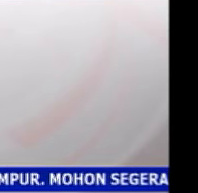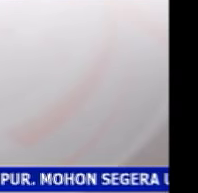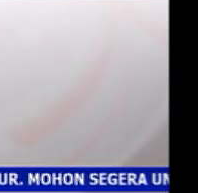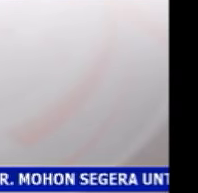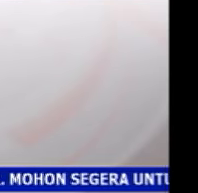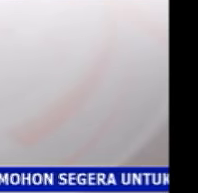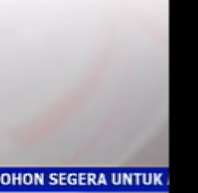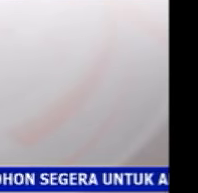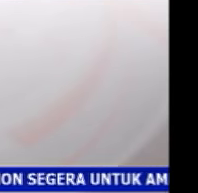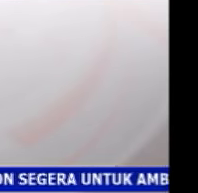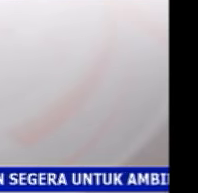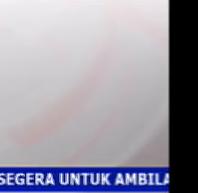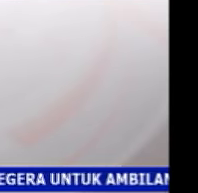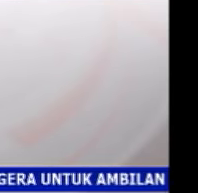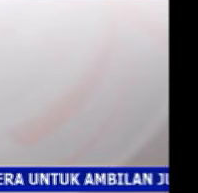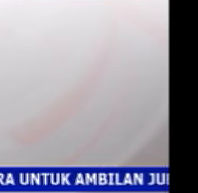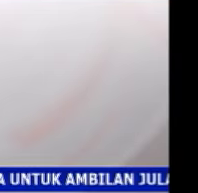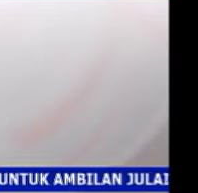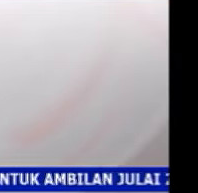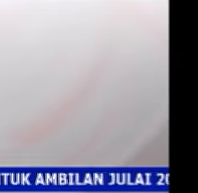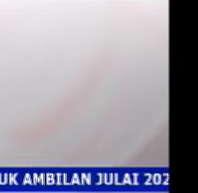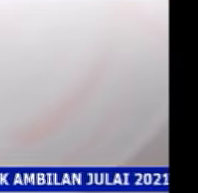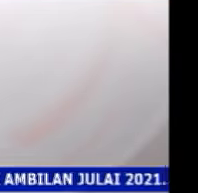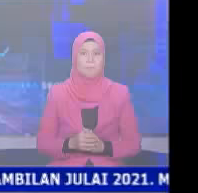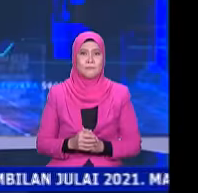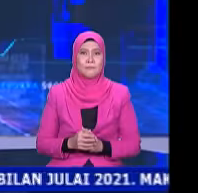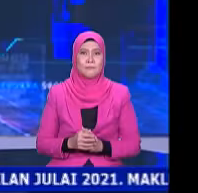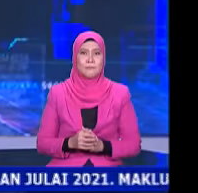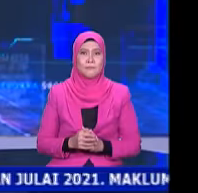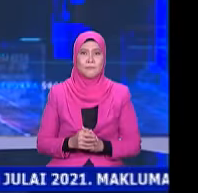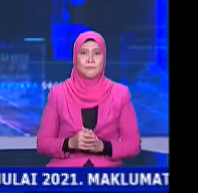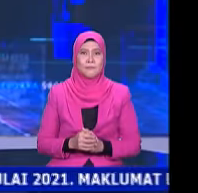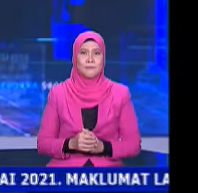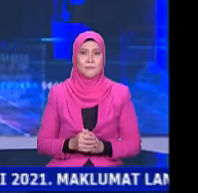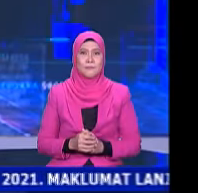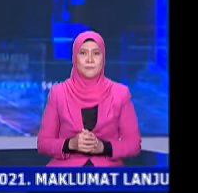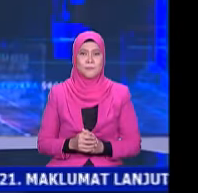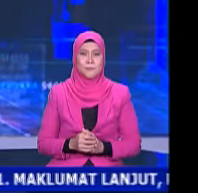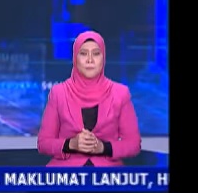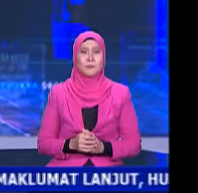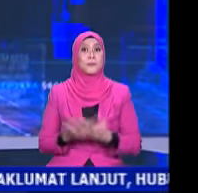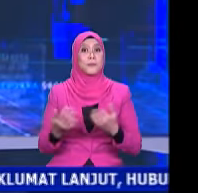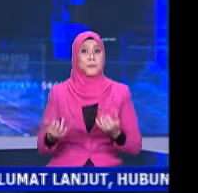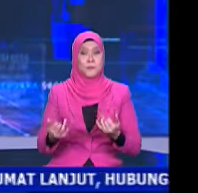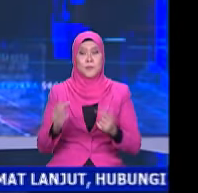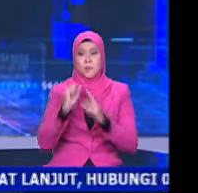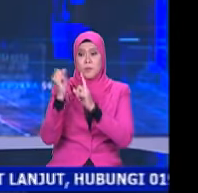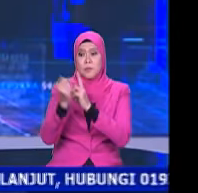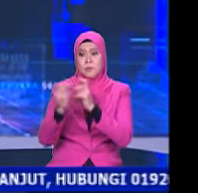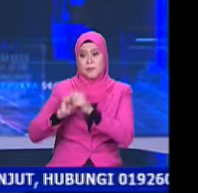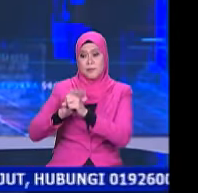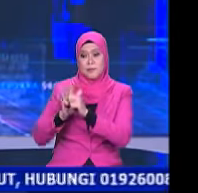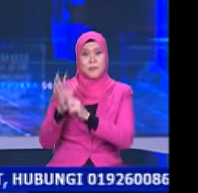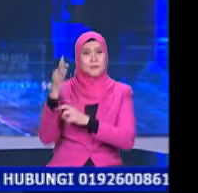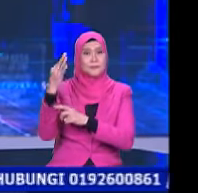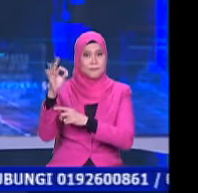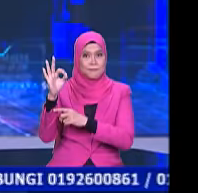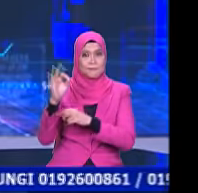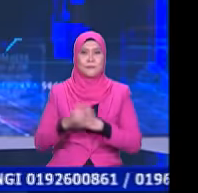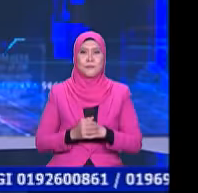keadaan akibat pandemik. perkembangan situasi